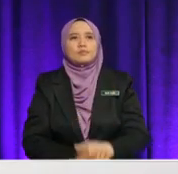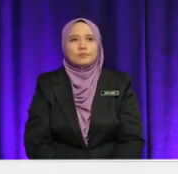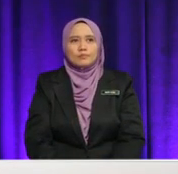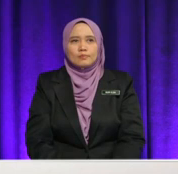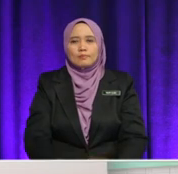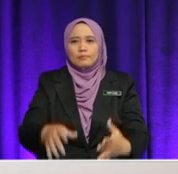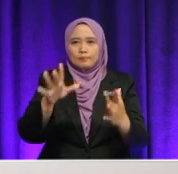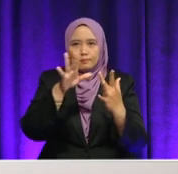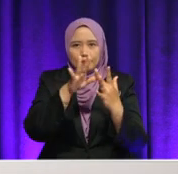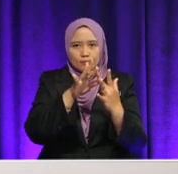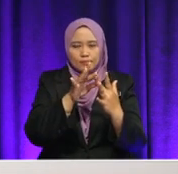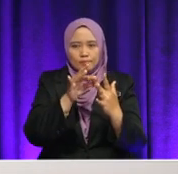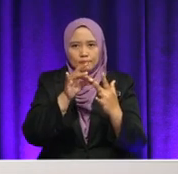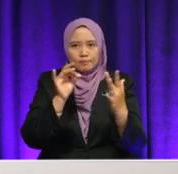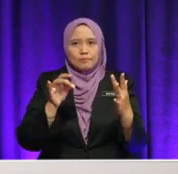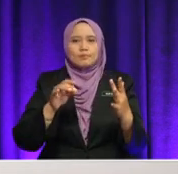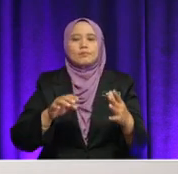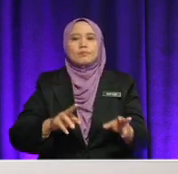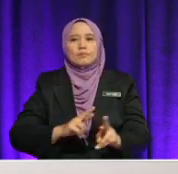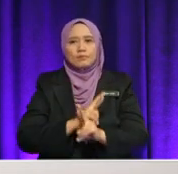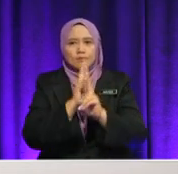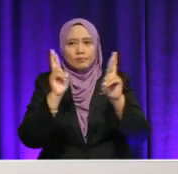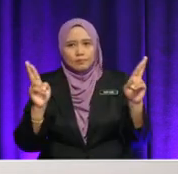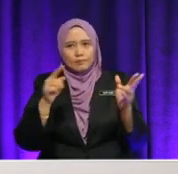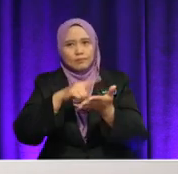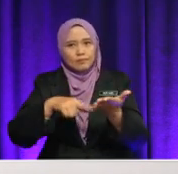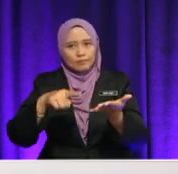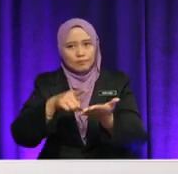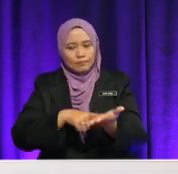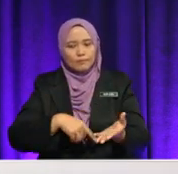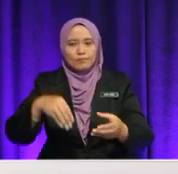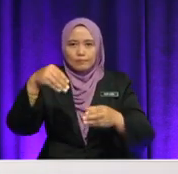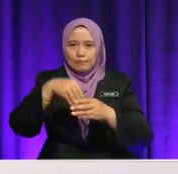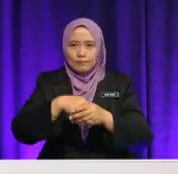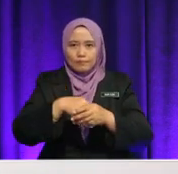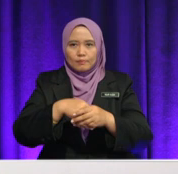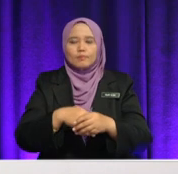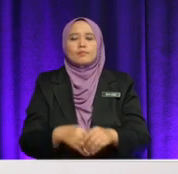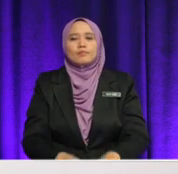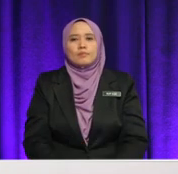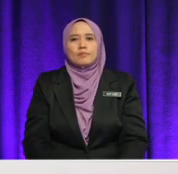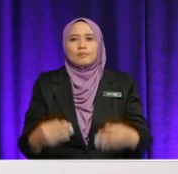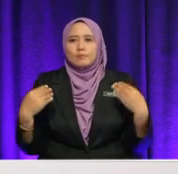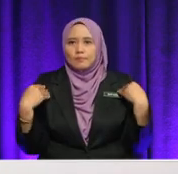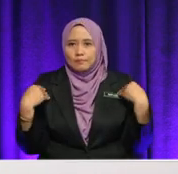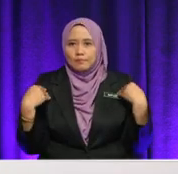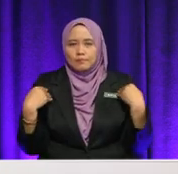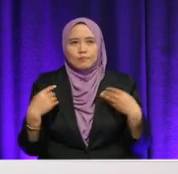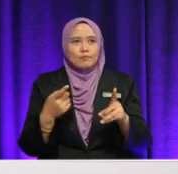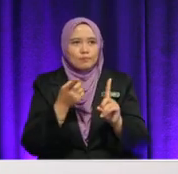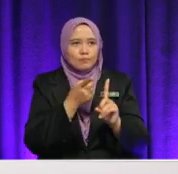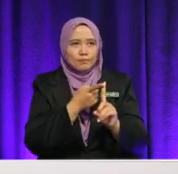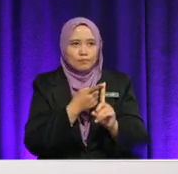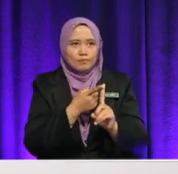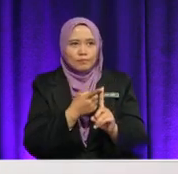rundingan sebelum berlakunya penyaringan yang pertama adalah penumbuhan Jawa Tengah yang pertama